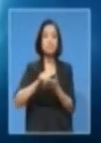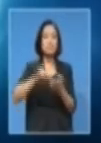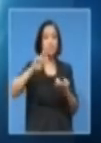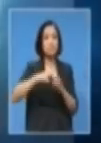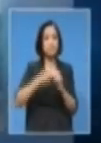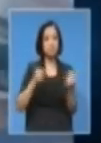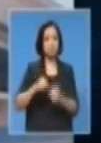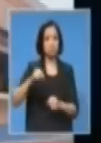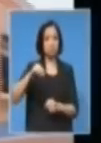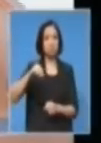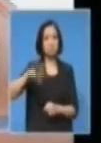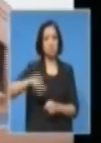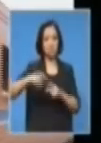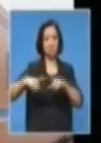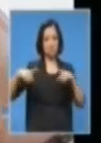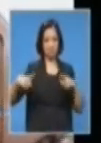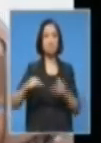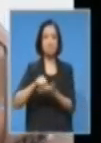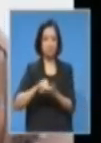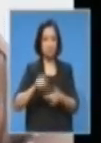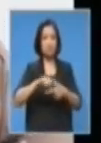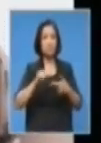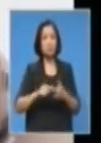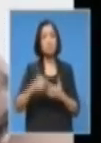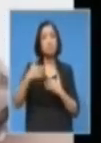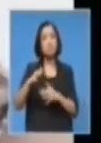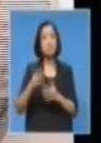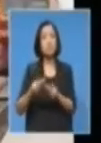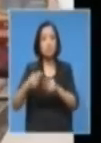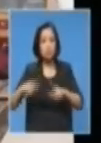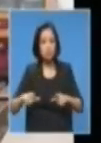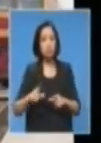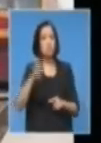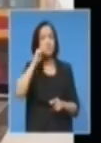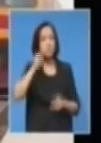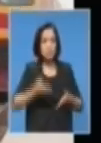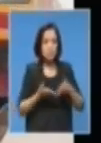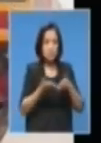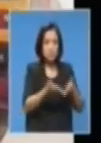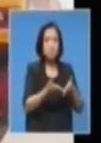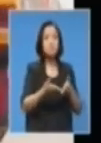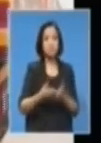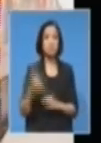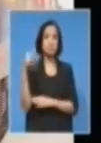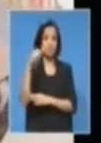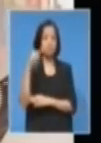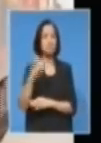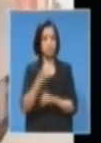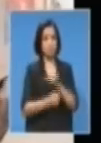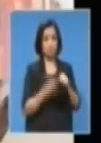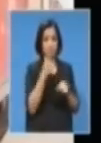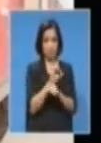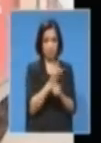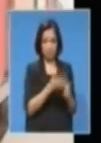ในเมืองใหญ่เรื่องการขนส่งทางบกการขนส่งทางรางทางน้ำและทางอากาศนะครับโดยมีมูลค่าในช่วง8ปีนี้ประ